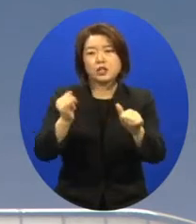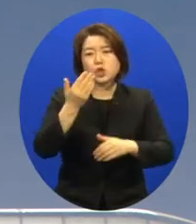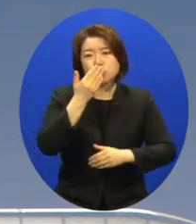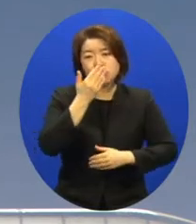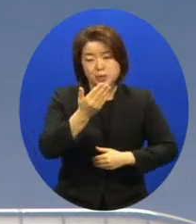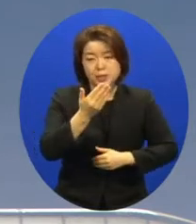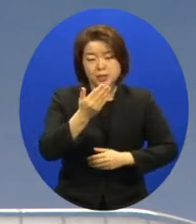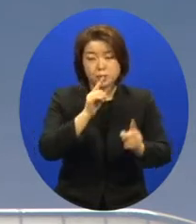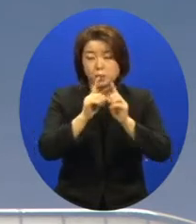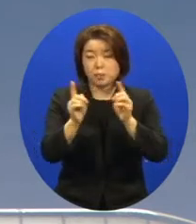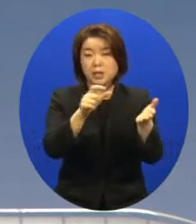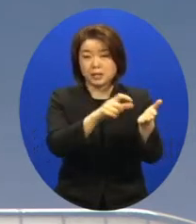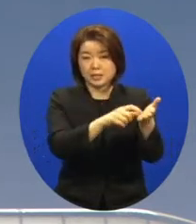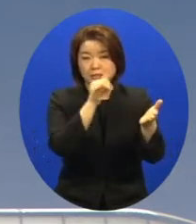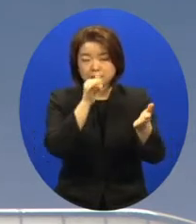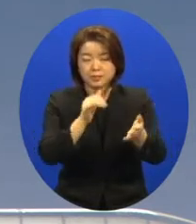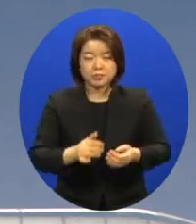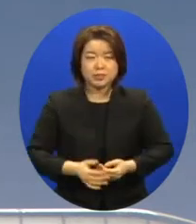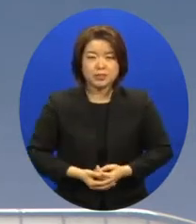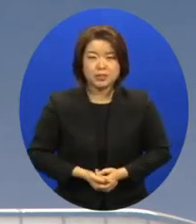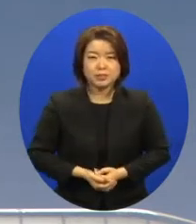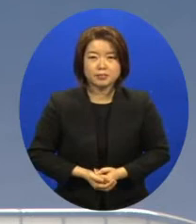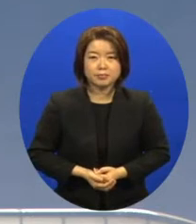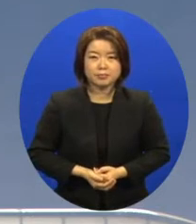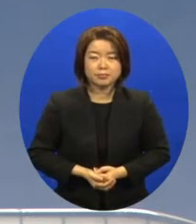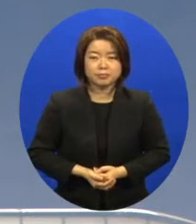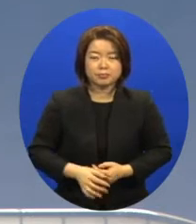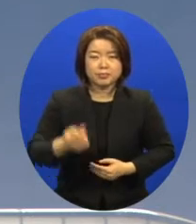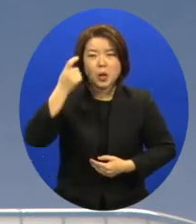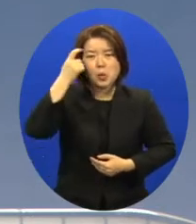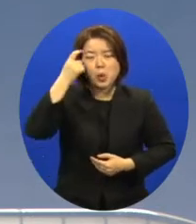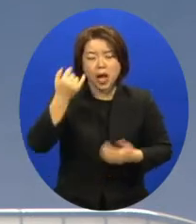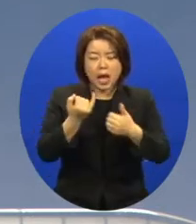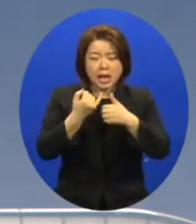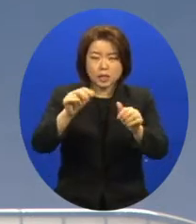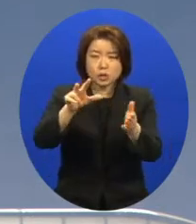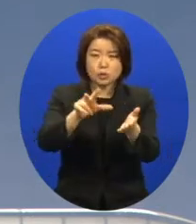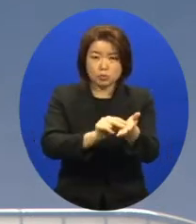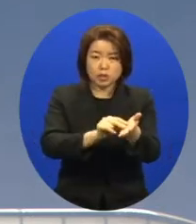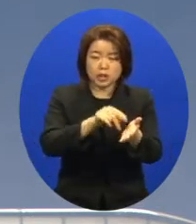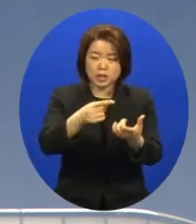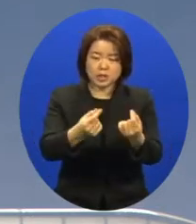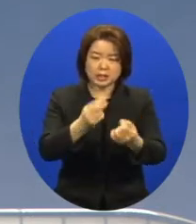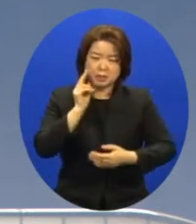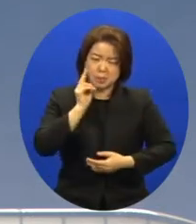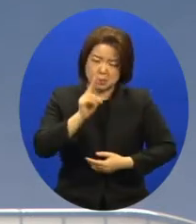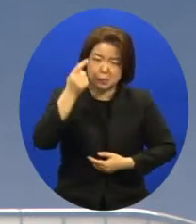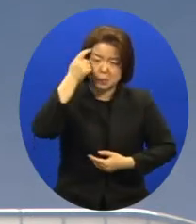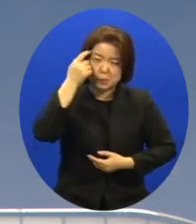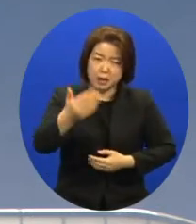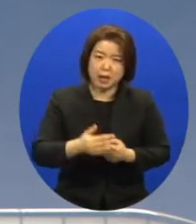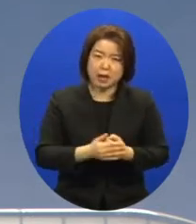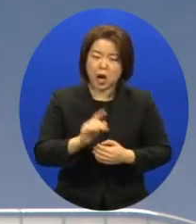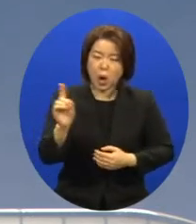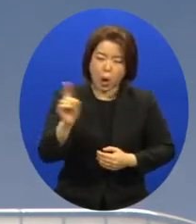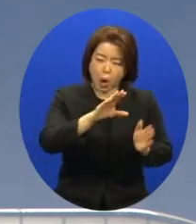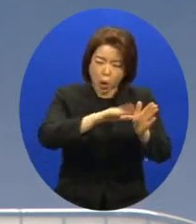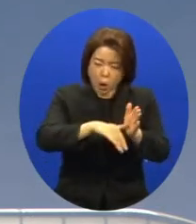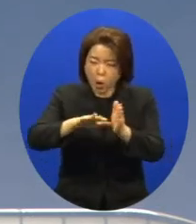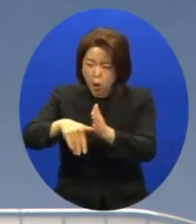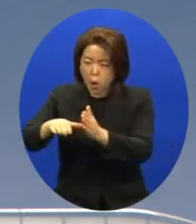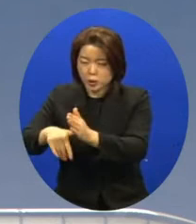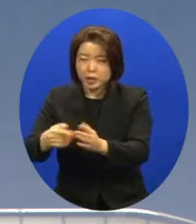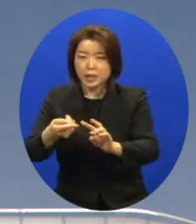말씀하고 있습니다 왜 이용 문제가 이렇게 심각한가 어느 시대나 불